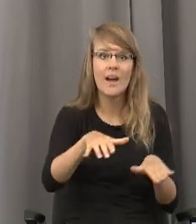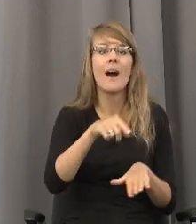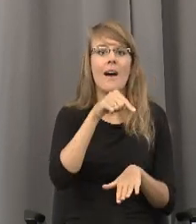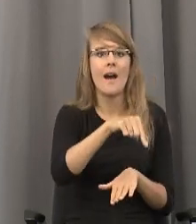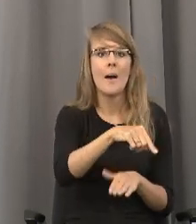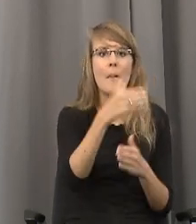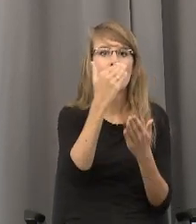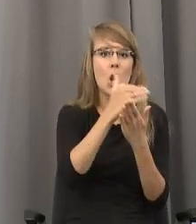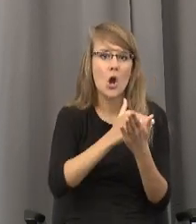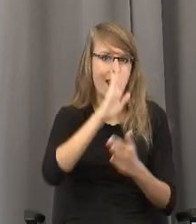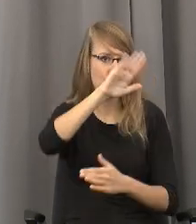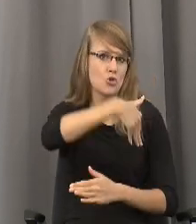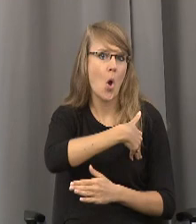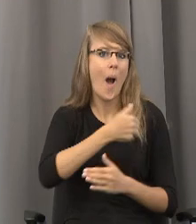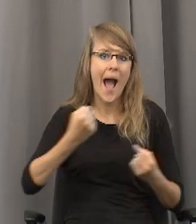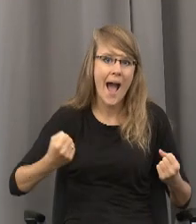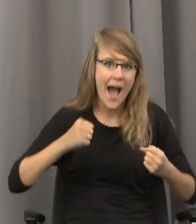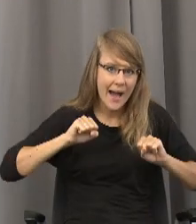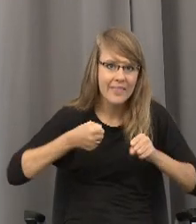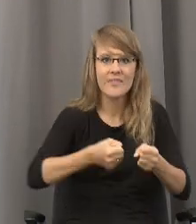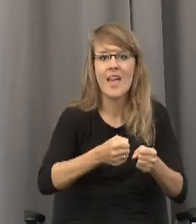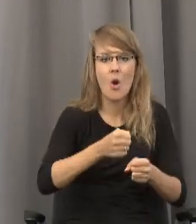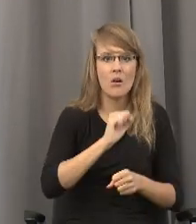i Program Szkoła Aktywnego Seniora oraz